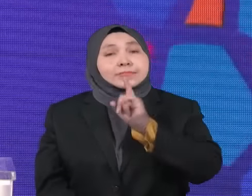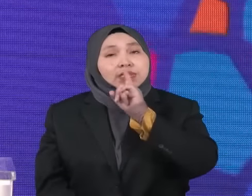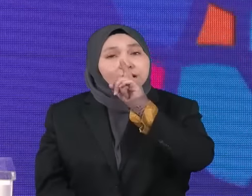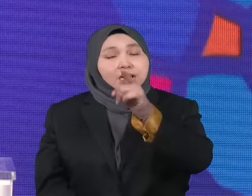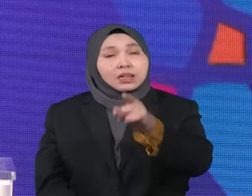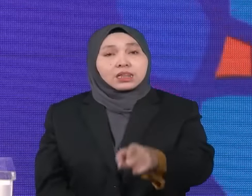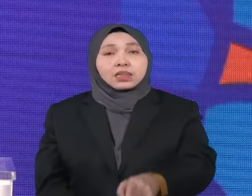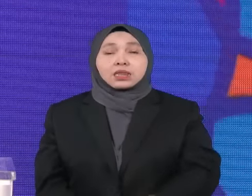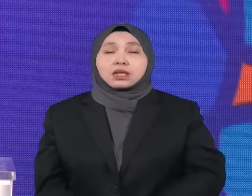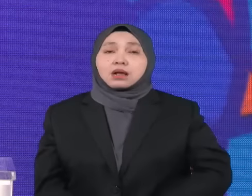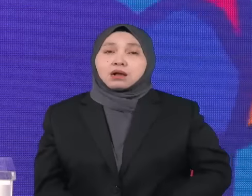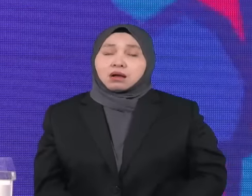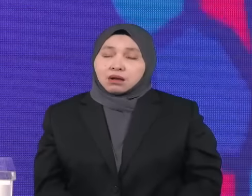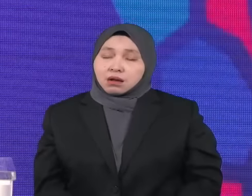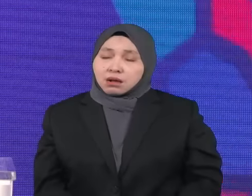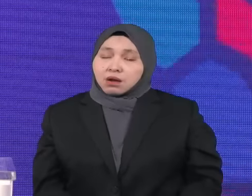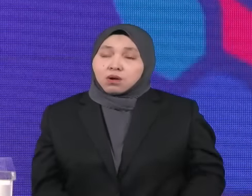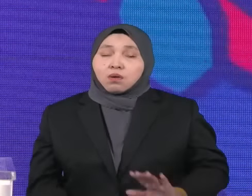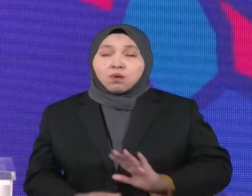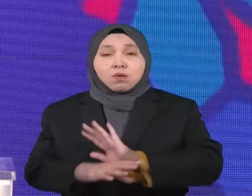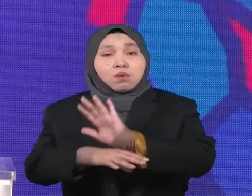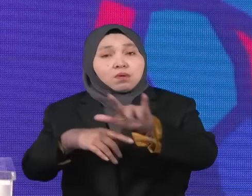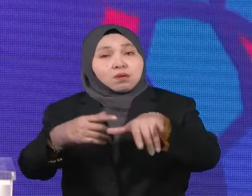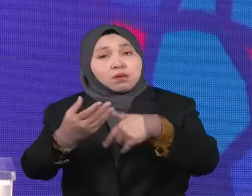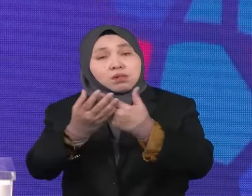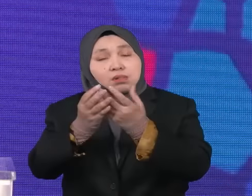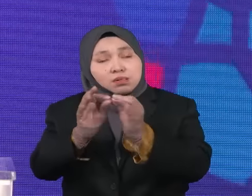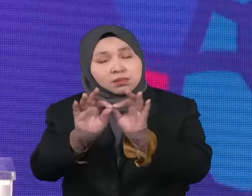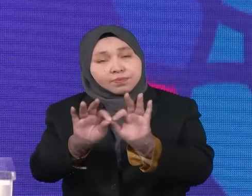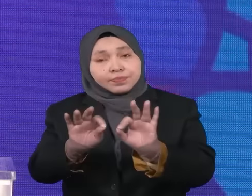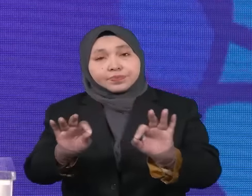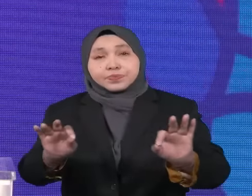صدق الله